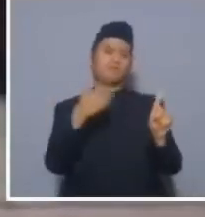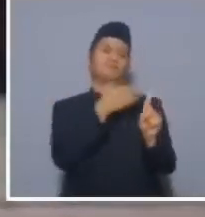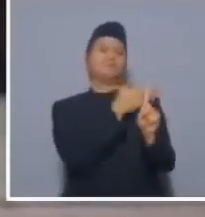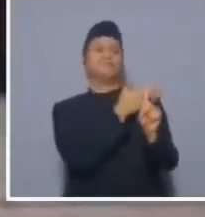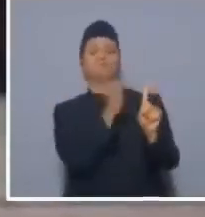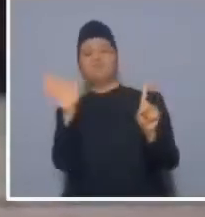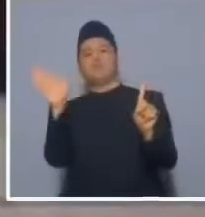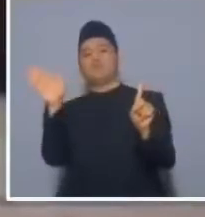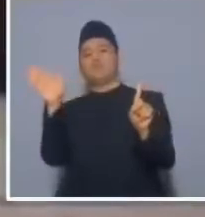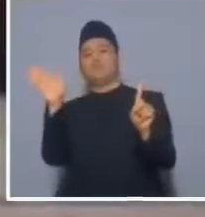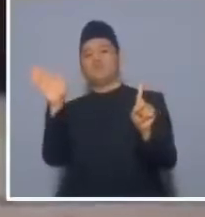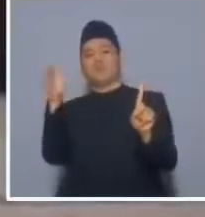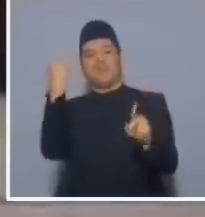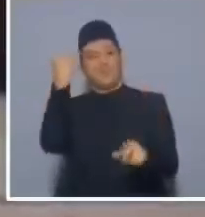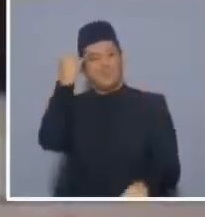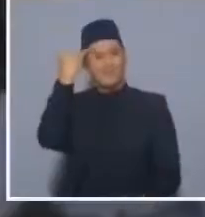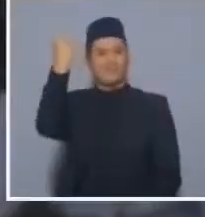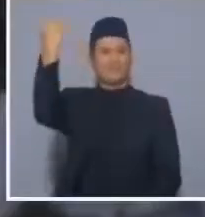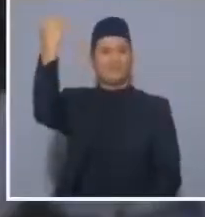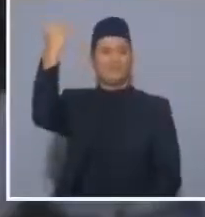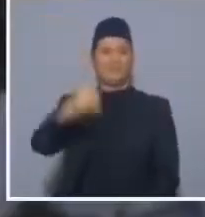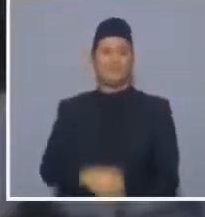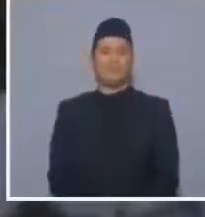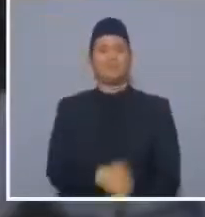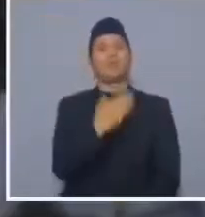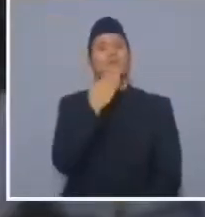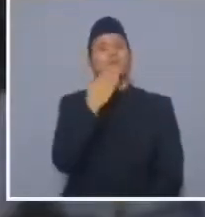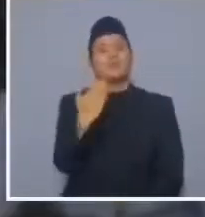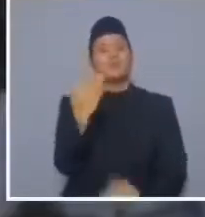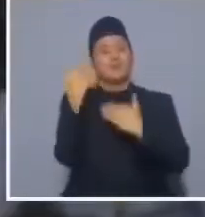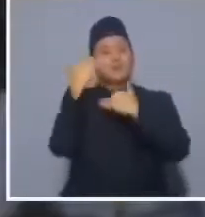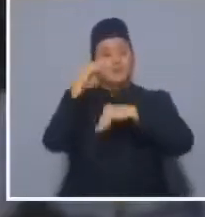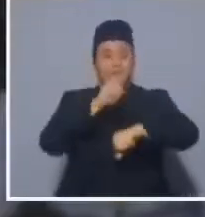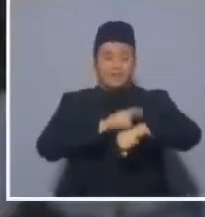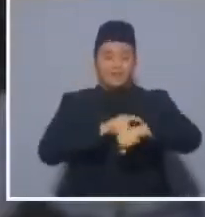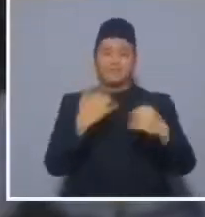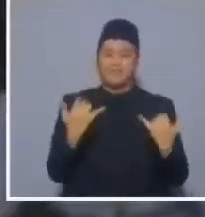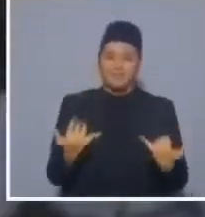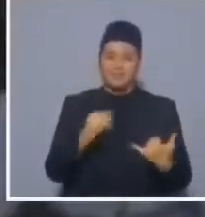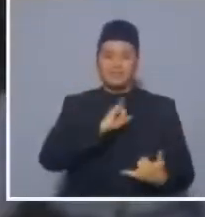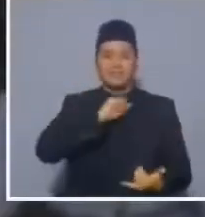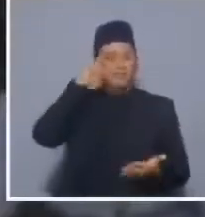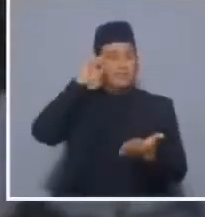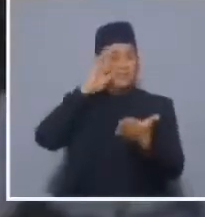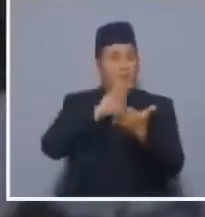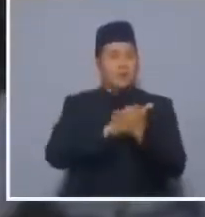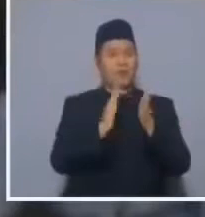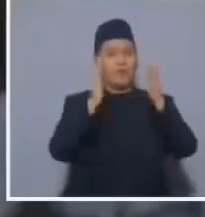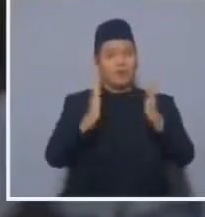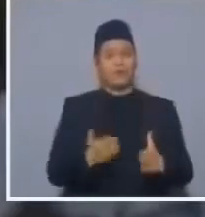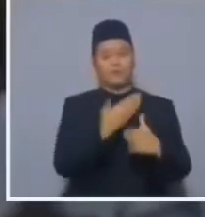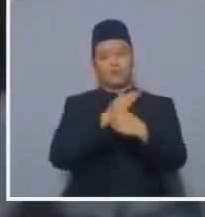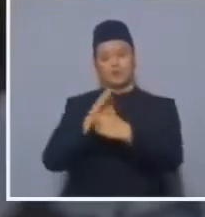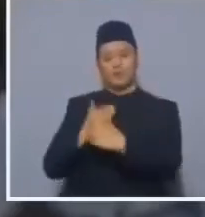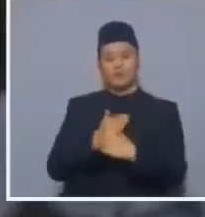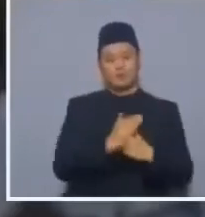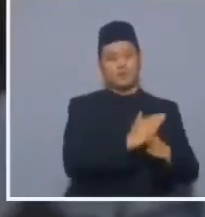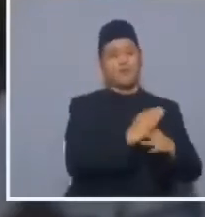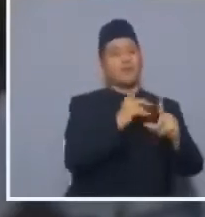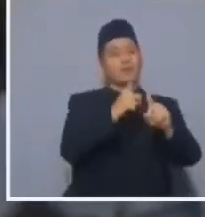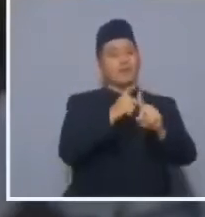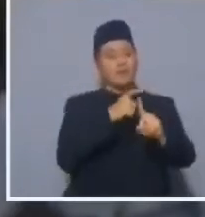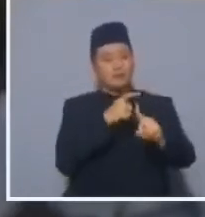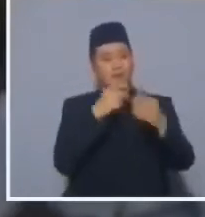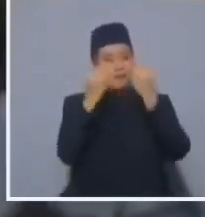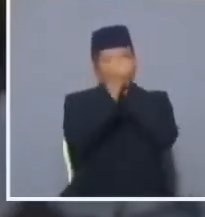faktanya, Bro? Baik, terima kasih. Dengan keterbatasan waktu, saya percaya mereka yang berkongsi influencer dan sebagainya,